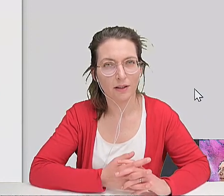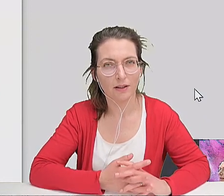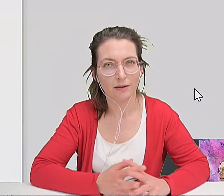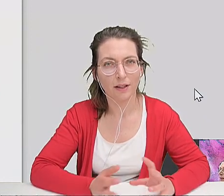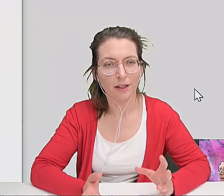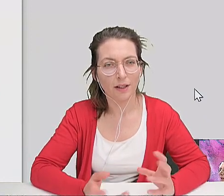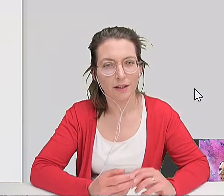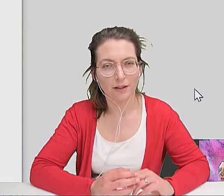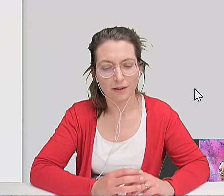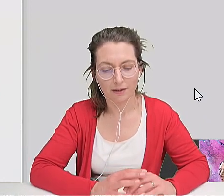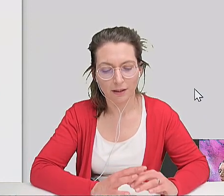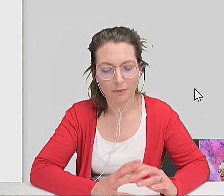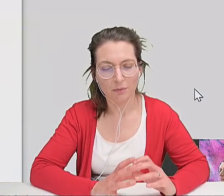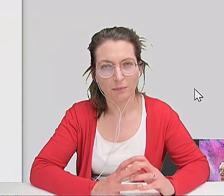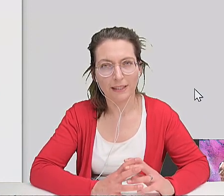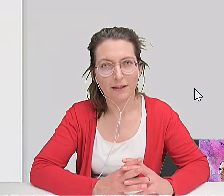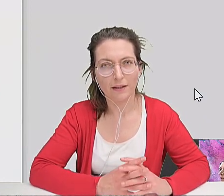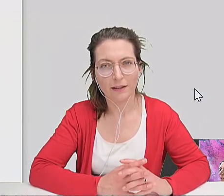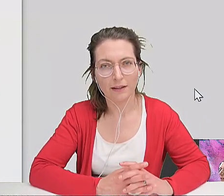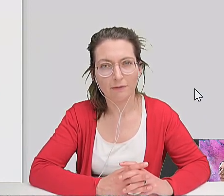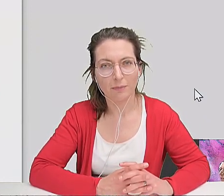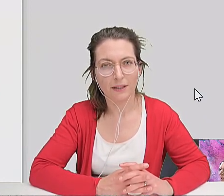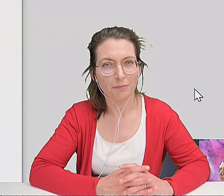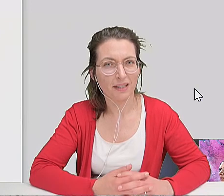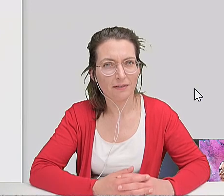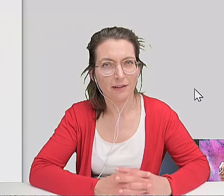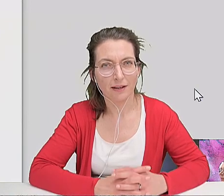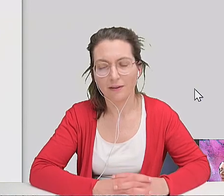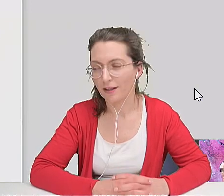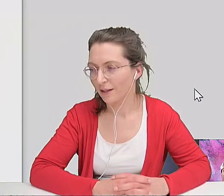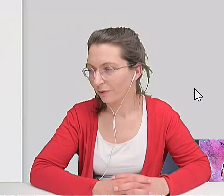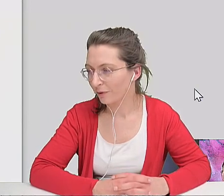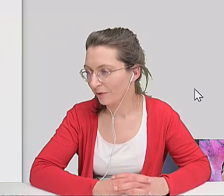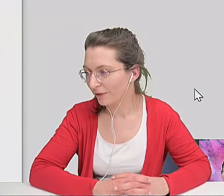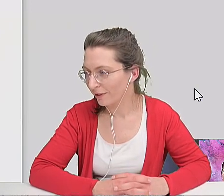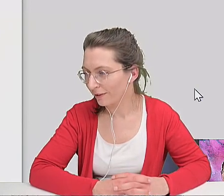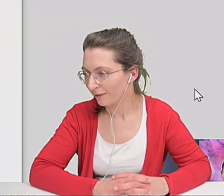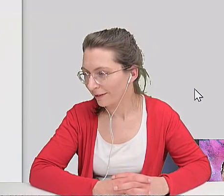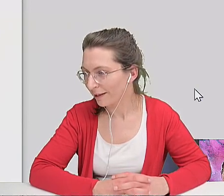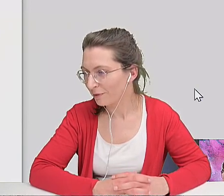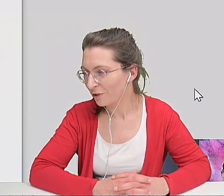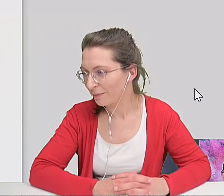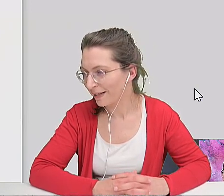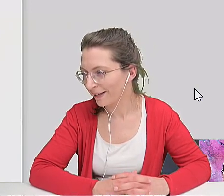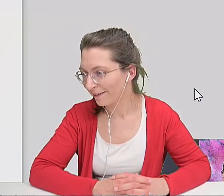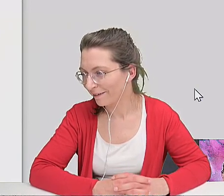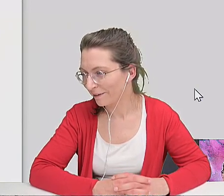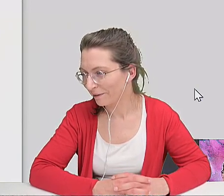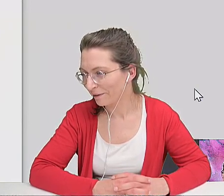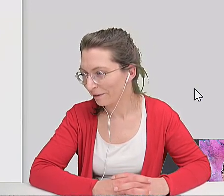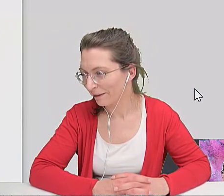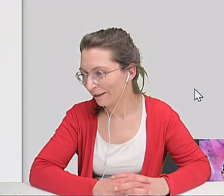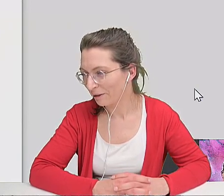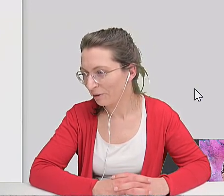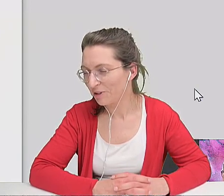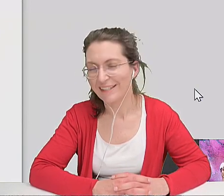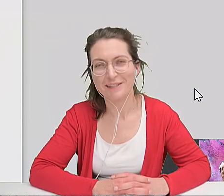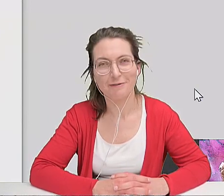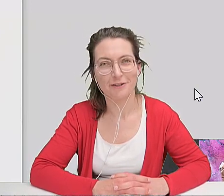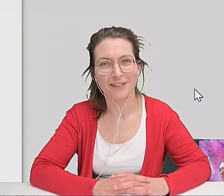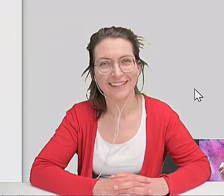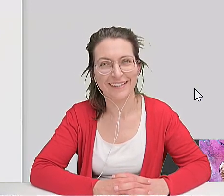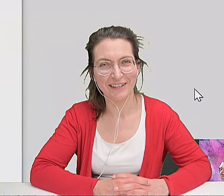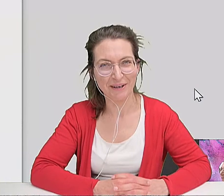oder auch in der Abstimmung mit Lehrern, wo man denn Python lernen kann. Und ich habe jetzt schon mal einen